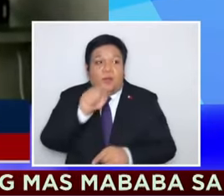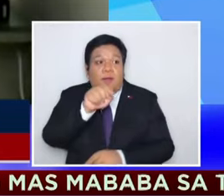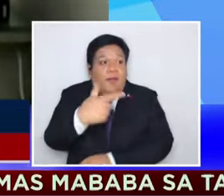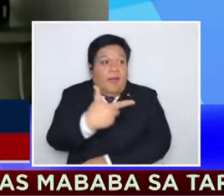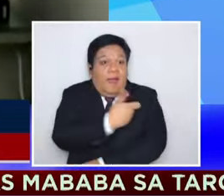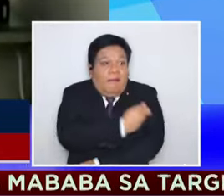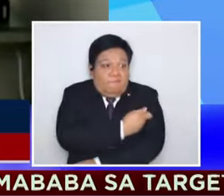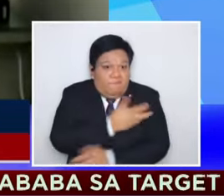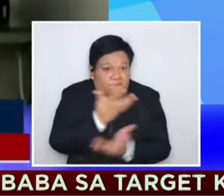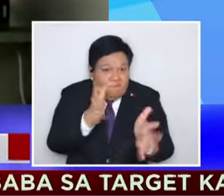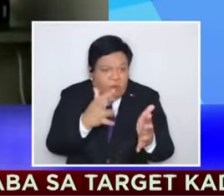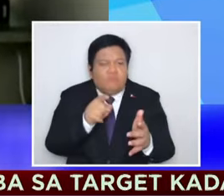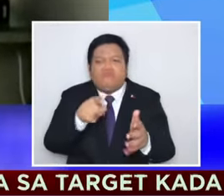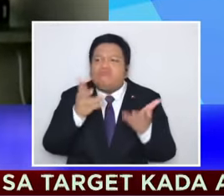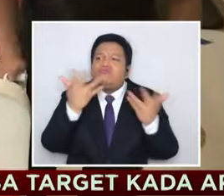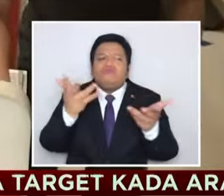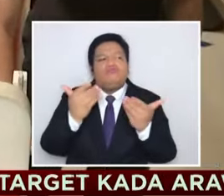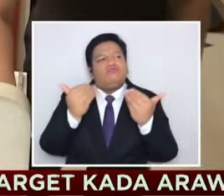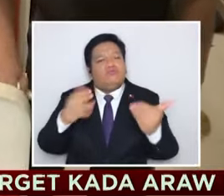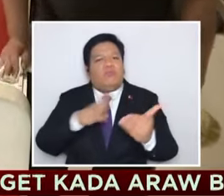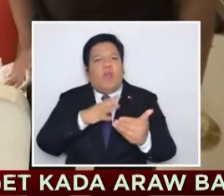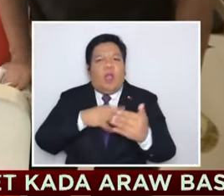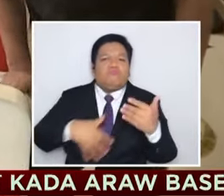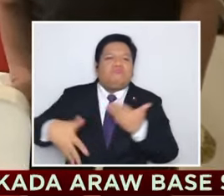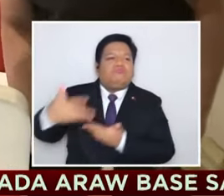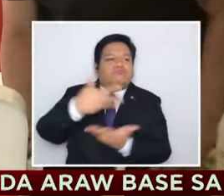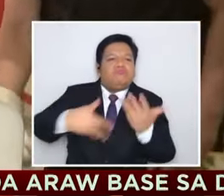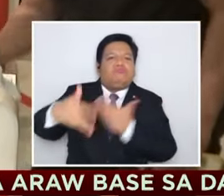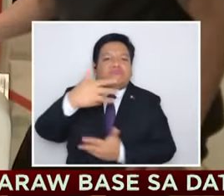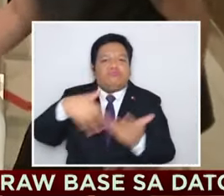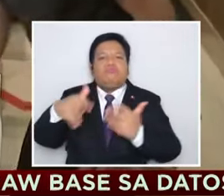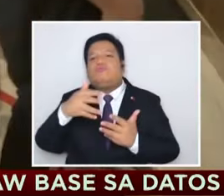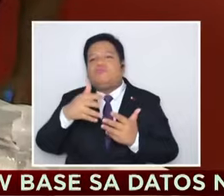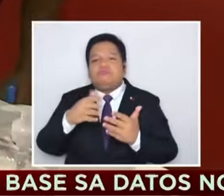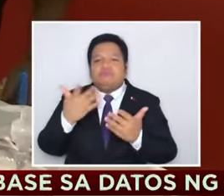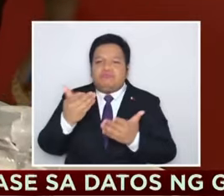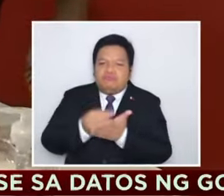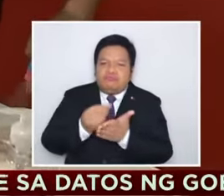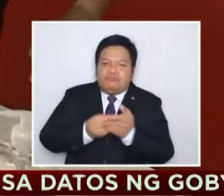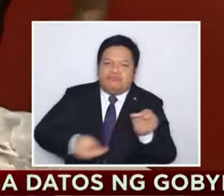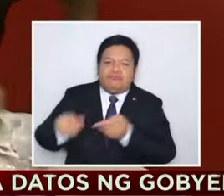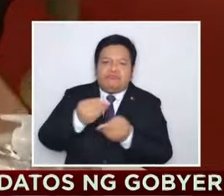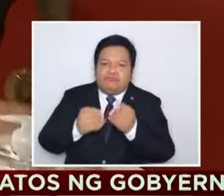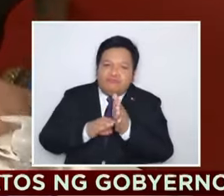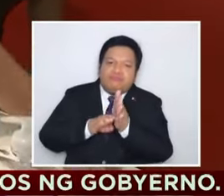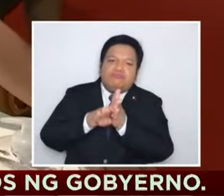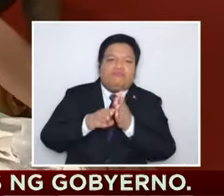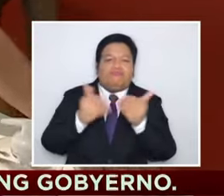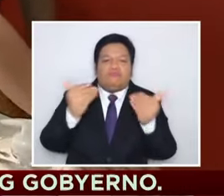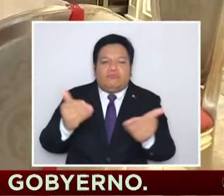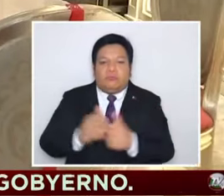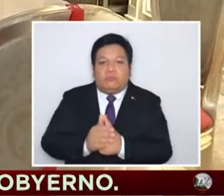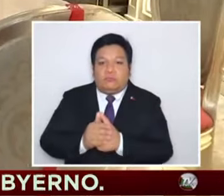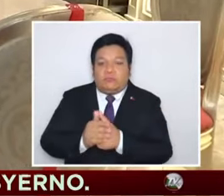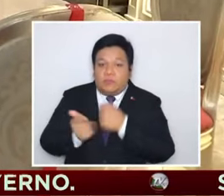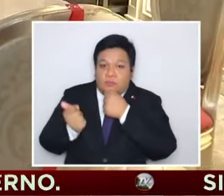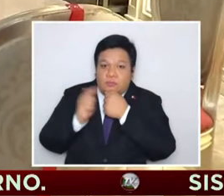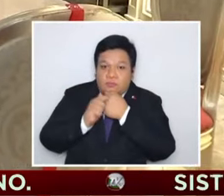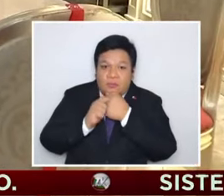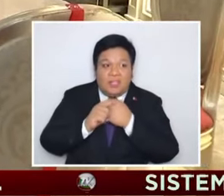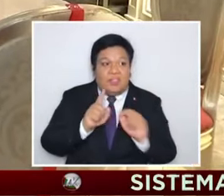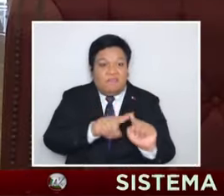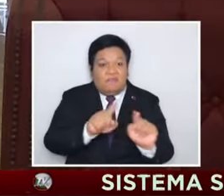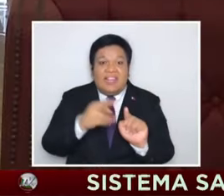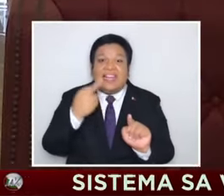and let the economy run. Excited na rin ang mga restaurants na mahigit isang buwan nang walang dine-in, kaya ang